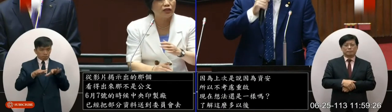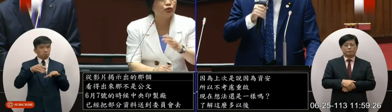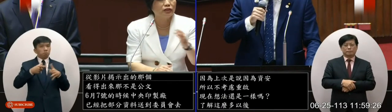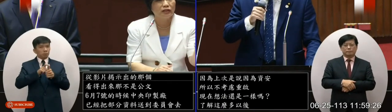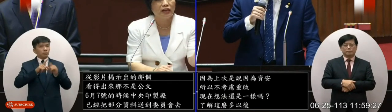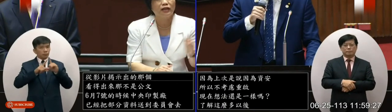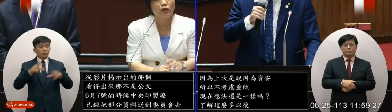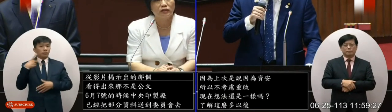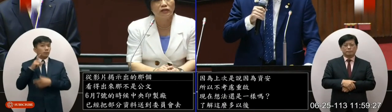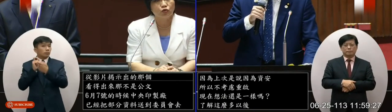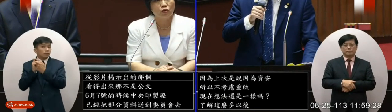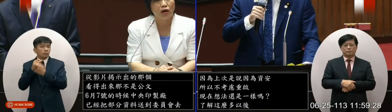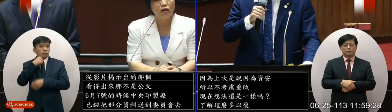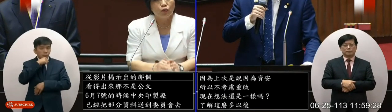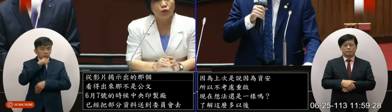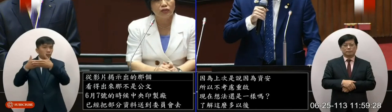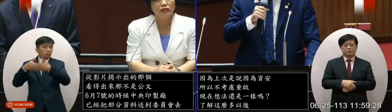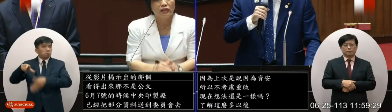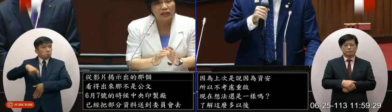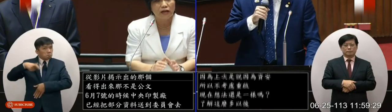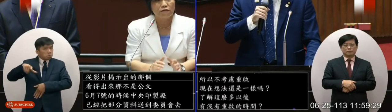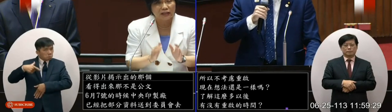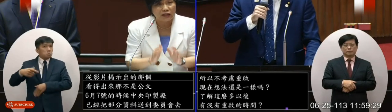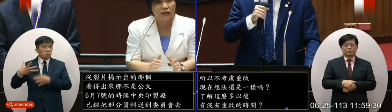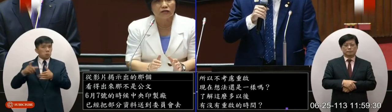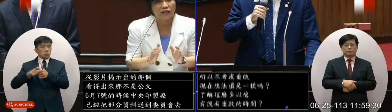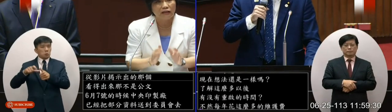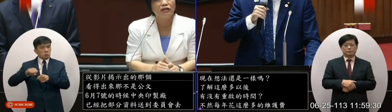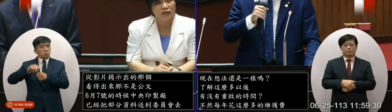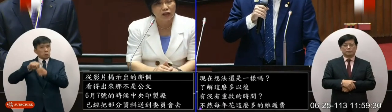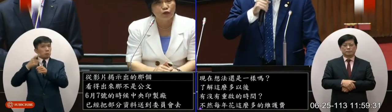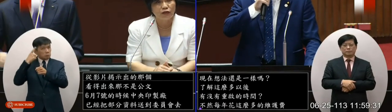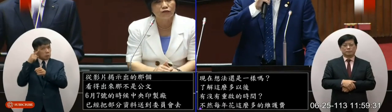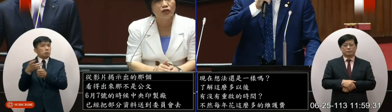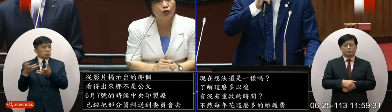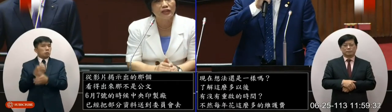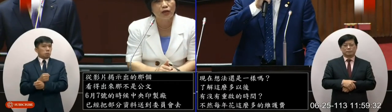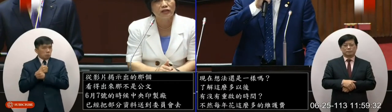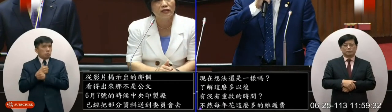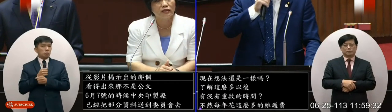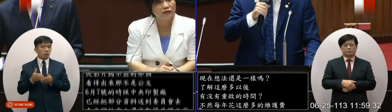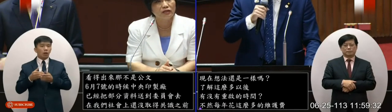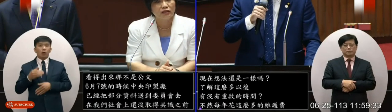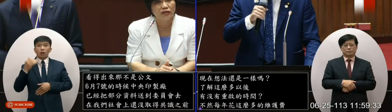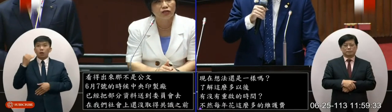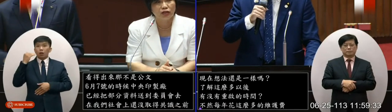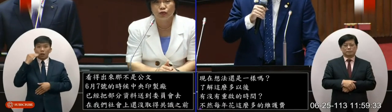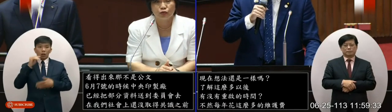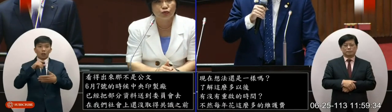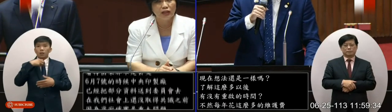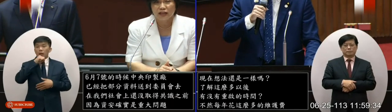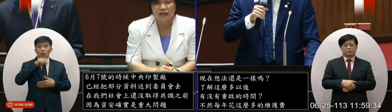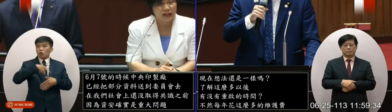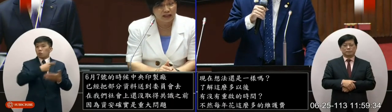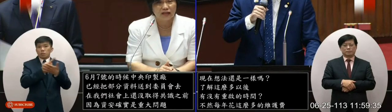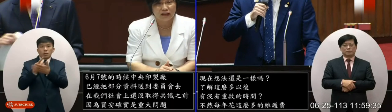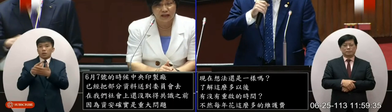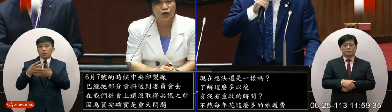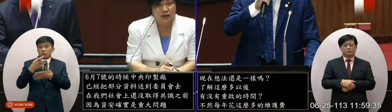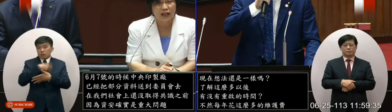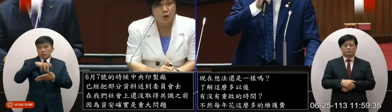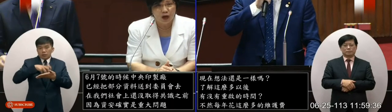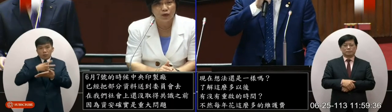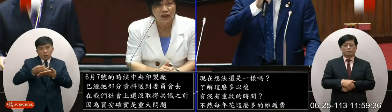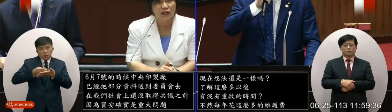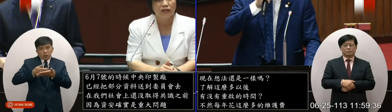上我们看看最近的两岸关系的状况，我觉得呢更要非常的谨慎来因应这个部分，否则全台湾的人身份证的资料泄露出去，这个才是真